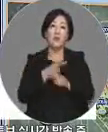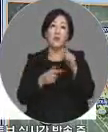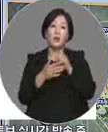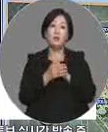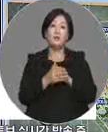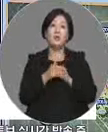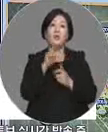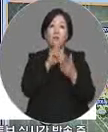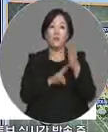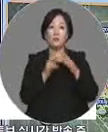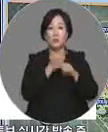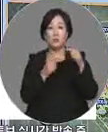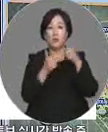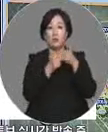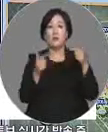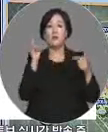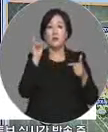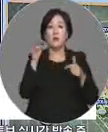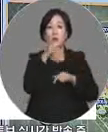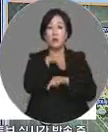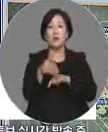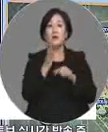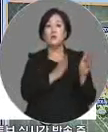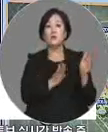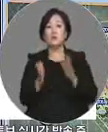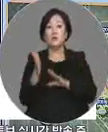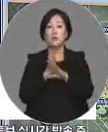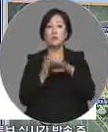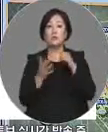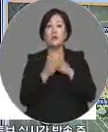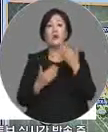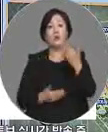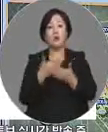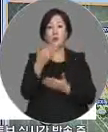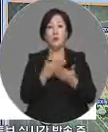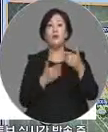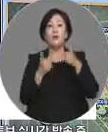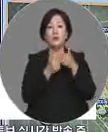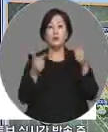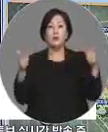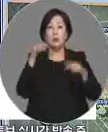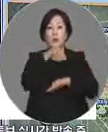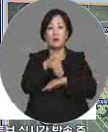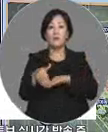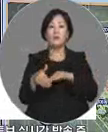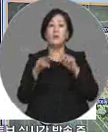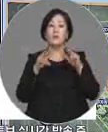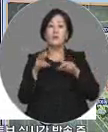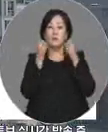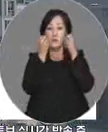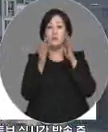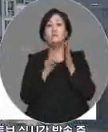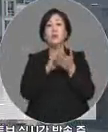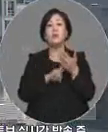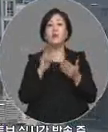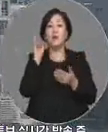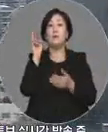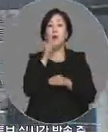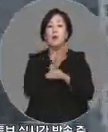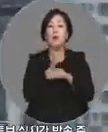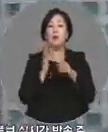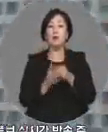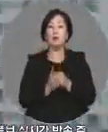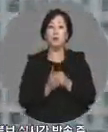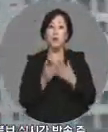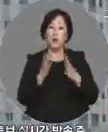좀 붙을 거라고 생각하기 때문에 우리가 조금 저 매매가 활발할 거라고 생각하는데 실망 매물이 좀 나오겠죠. 또